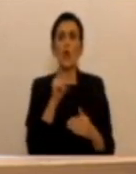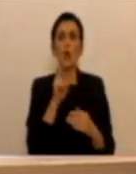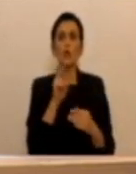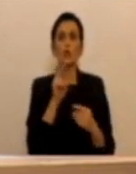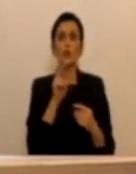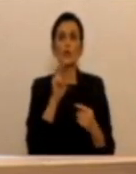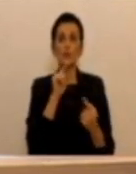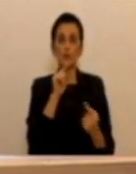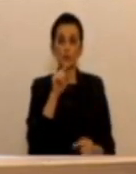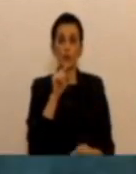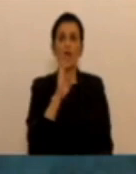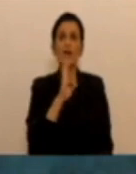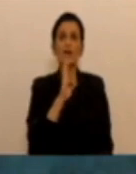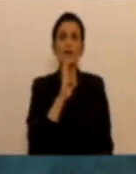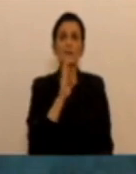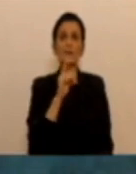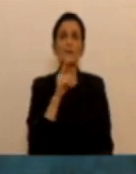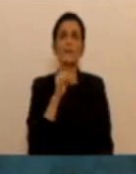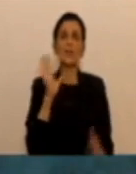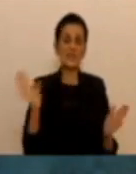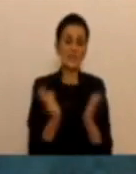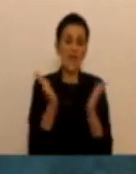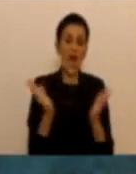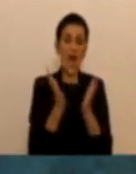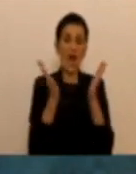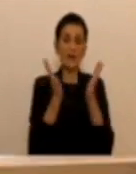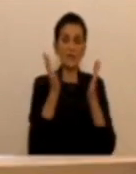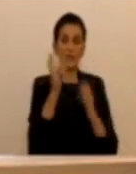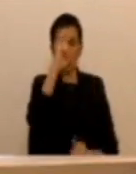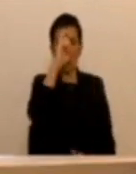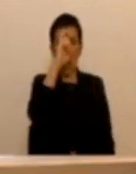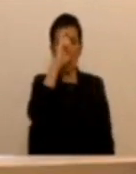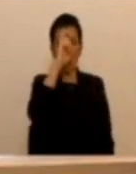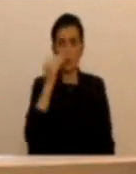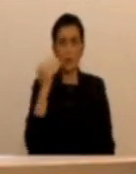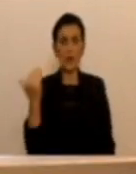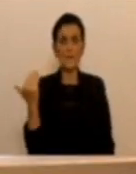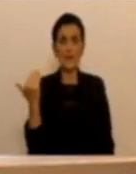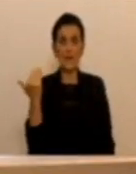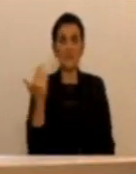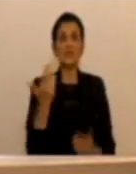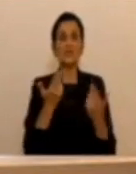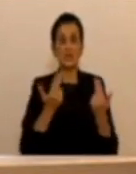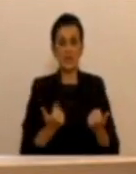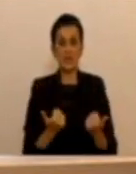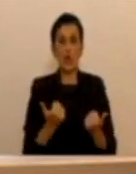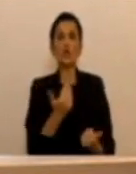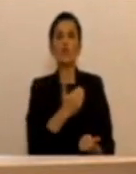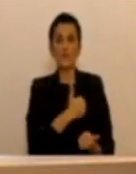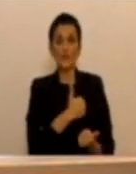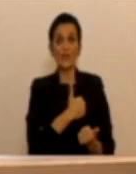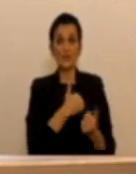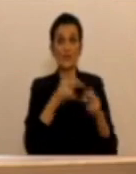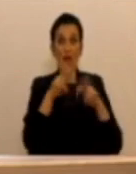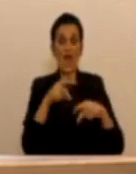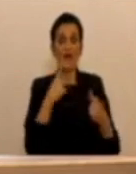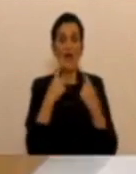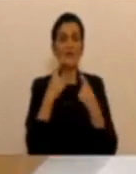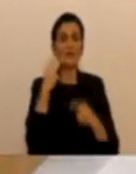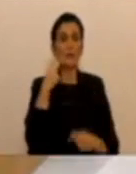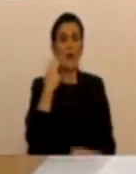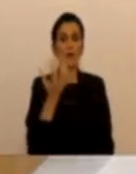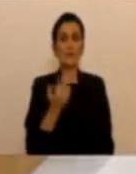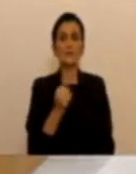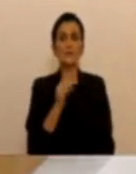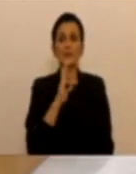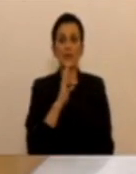პროპუტინისტური ჯგუფები სახალისებულნი იყვნენ ხელისუფლების მხრიდან. ასე რომ დიახ, გვინდა განხილვაში.